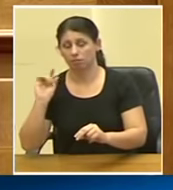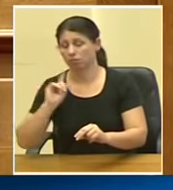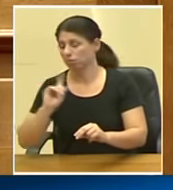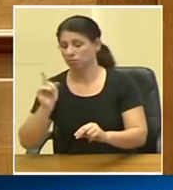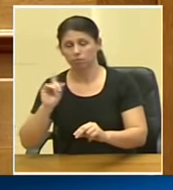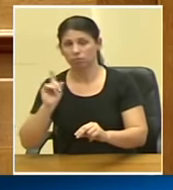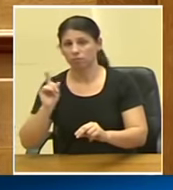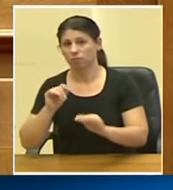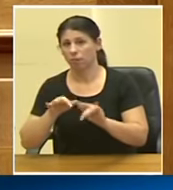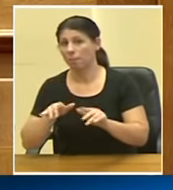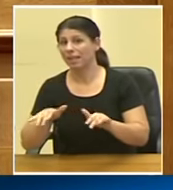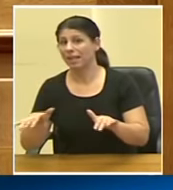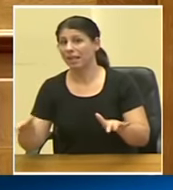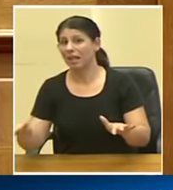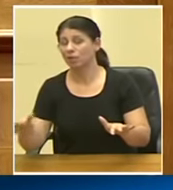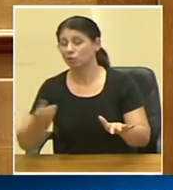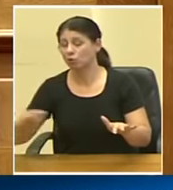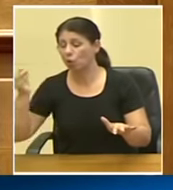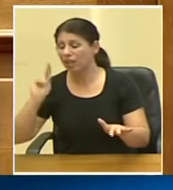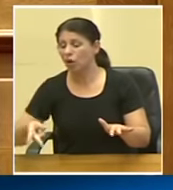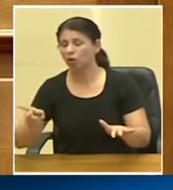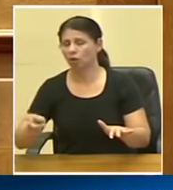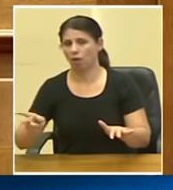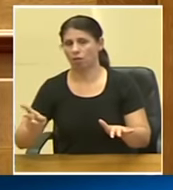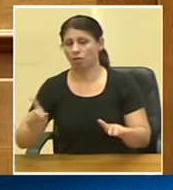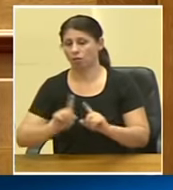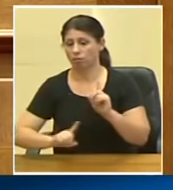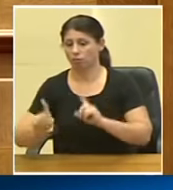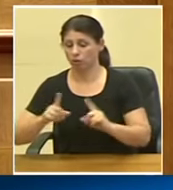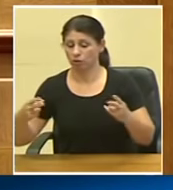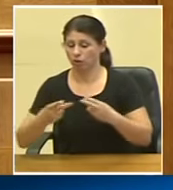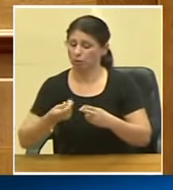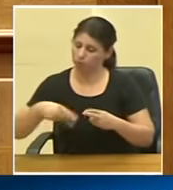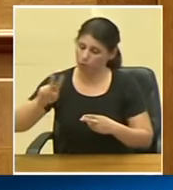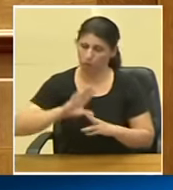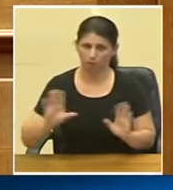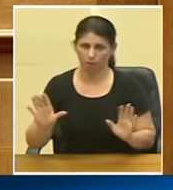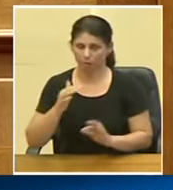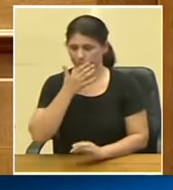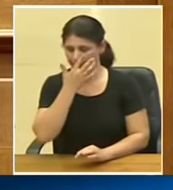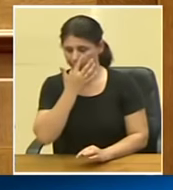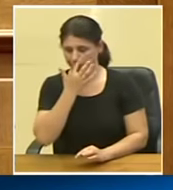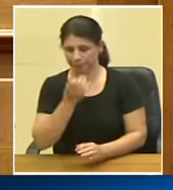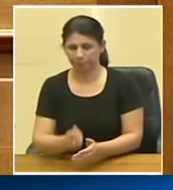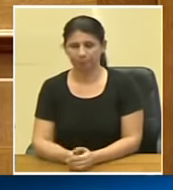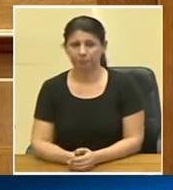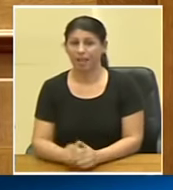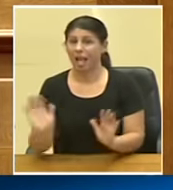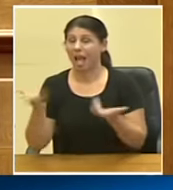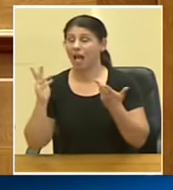επηρεάσει το χειρότερο κακό, ποιος θα κόψει περισσότερο. Αν